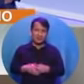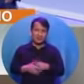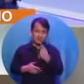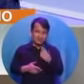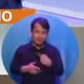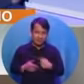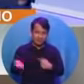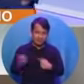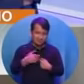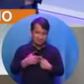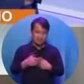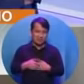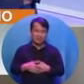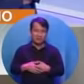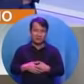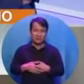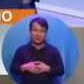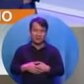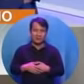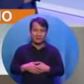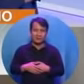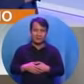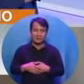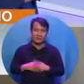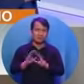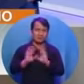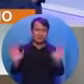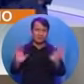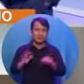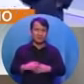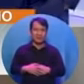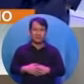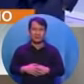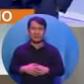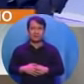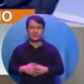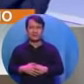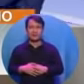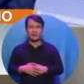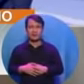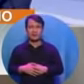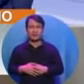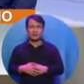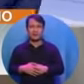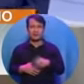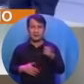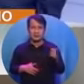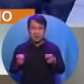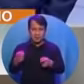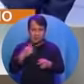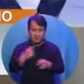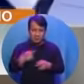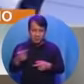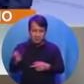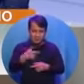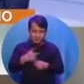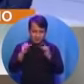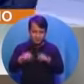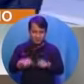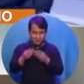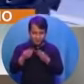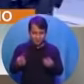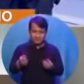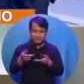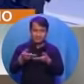niyang masama ang loob niyo namin sa kanya. Wala po kami hindi. Wala siya sinasabing masama ang loob niyo sa kanya. Ang sinasabi niya, sana matapos